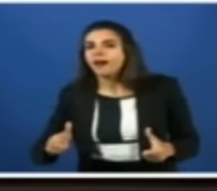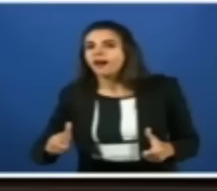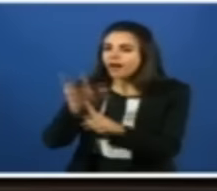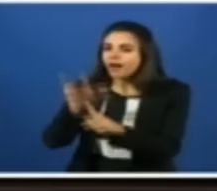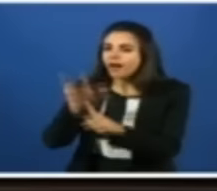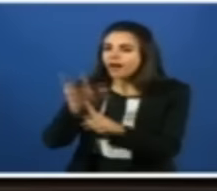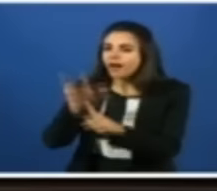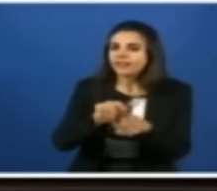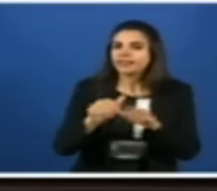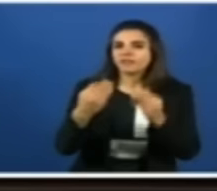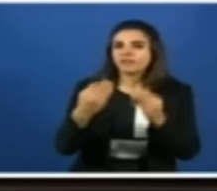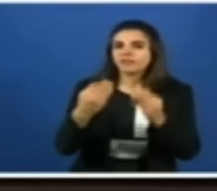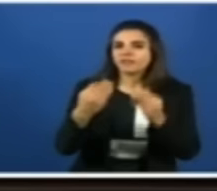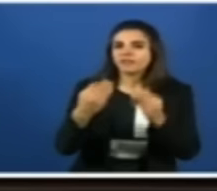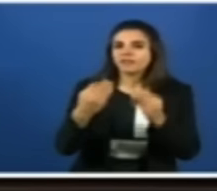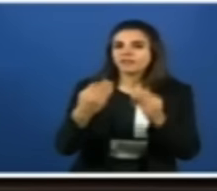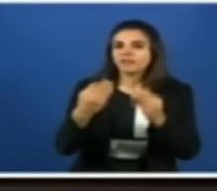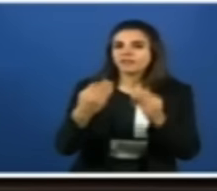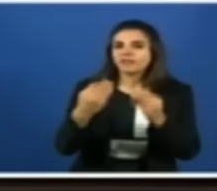sunmayı sürdüreceğiz.